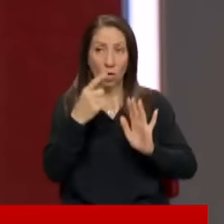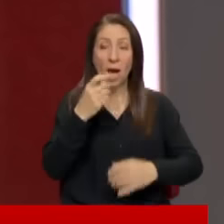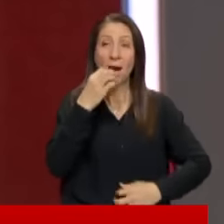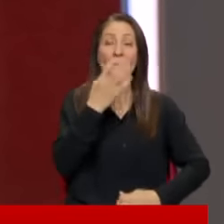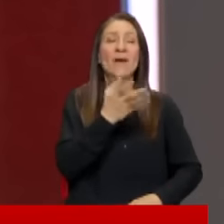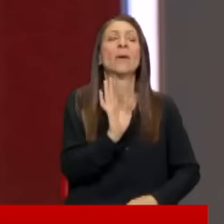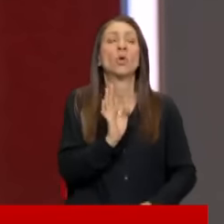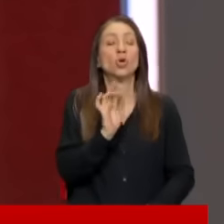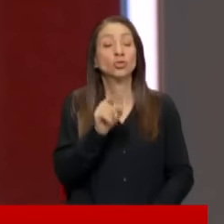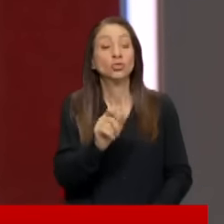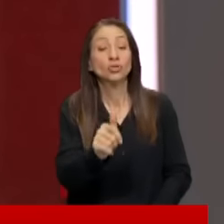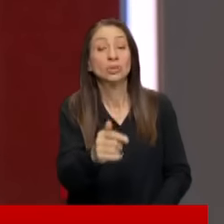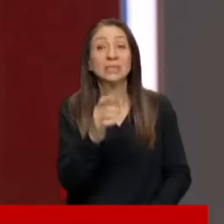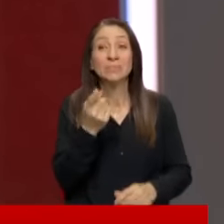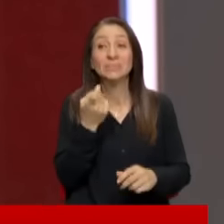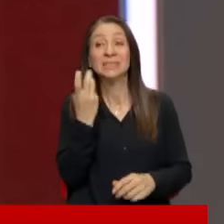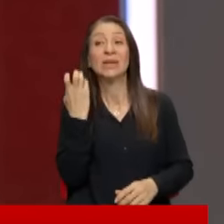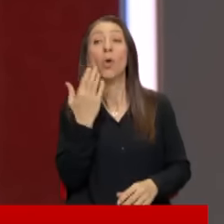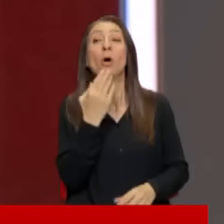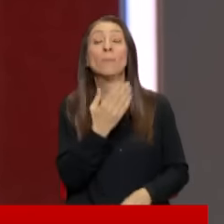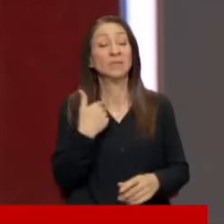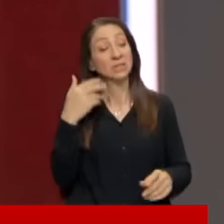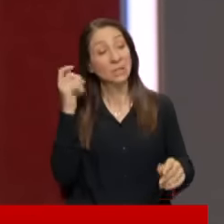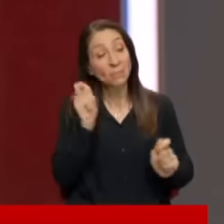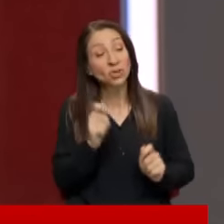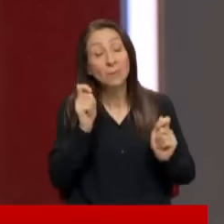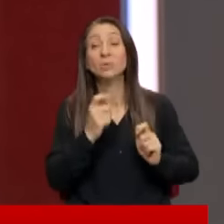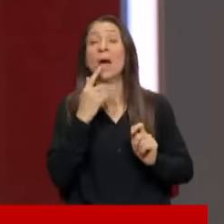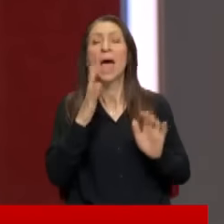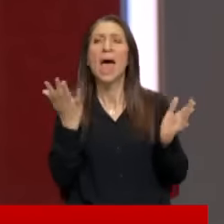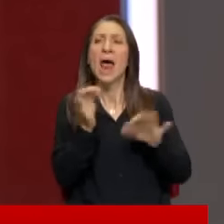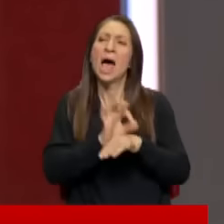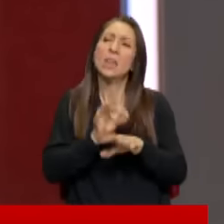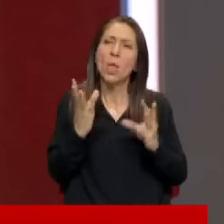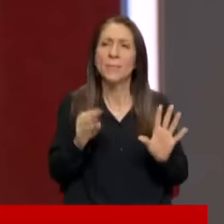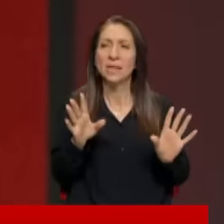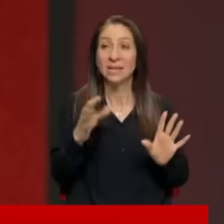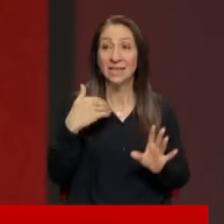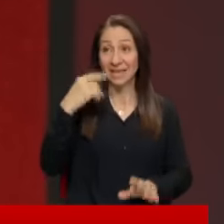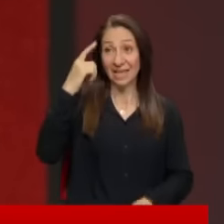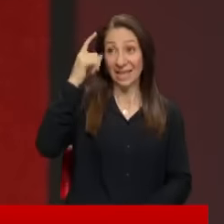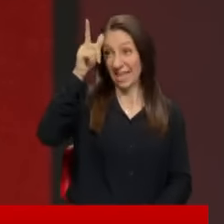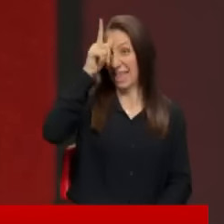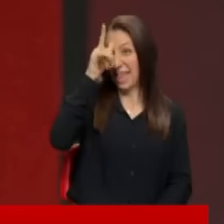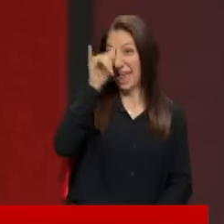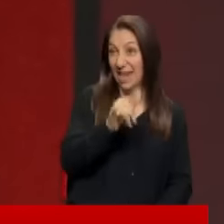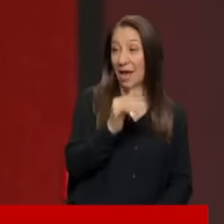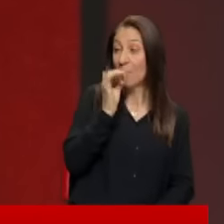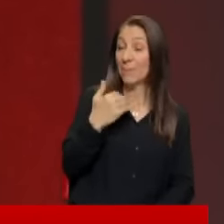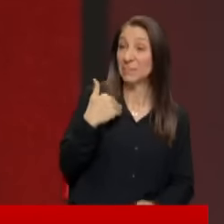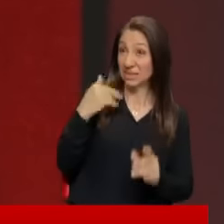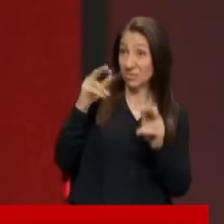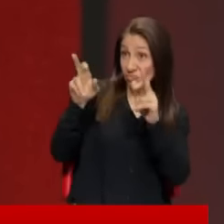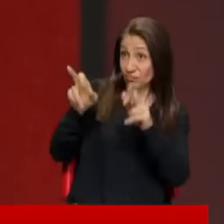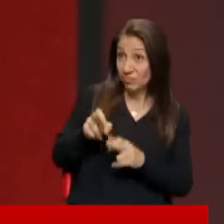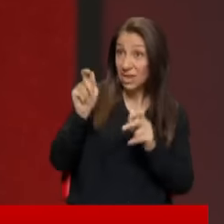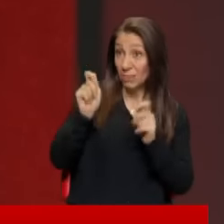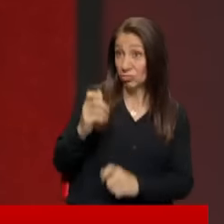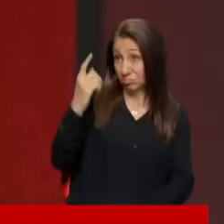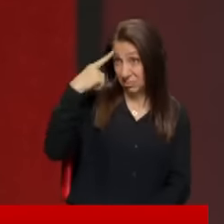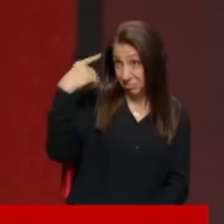haber vermiyor. Günler öncesinde ya da saatler öncesinden biz vurduk vuracağız demiyor. Her an olabilir diyor. Yani İran gibi vuracağız demeyip haber